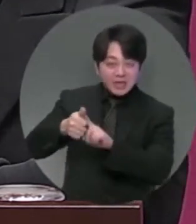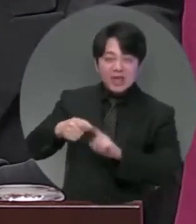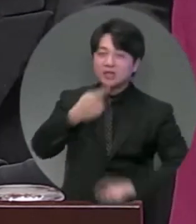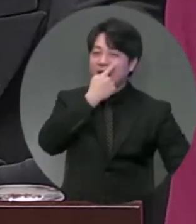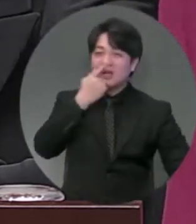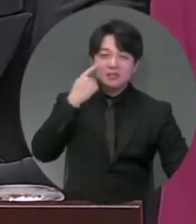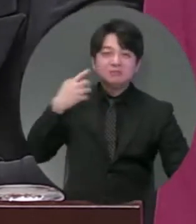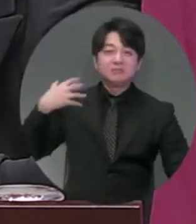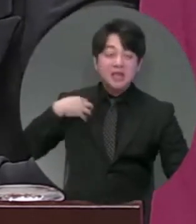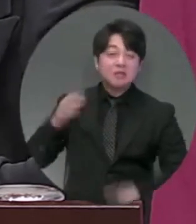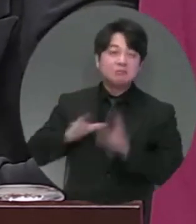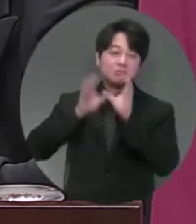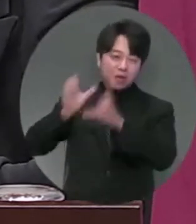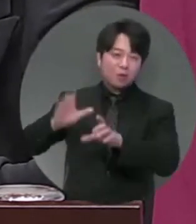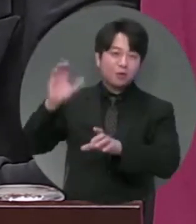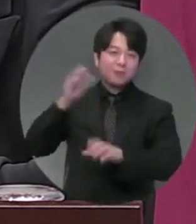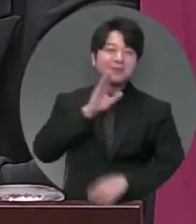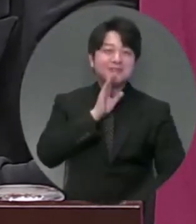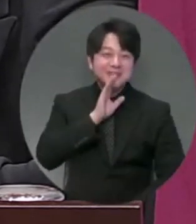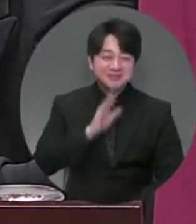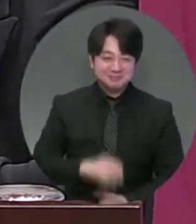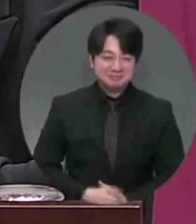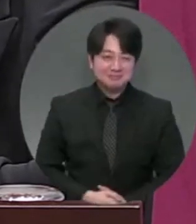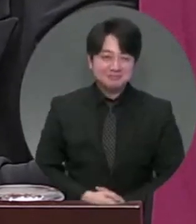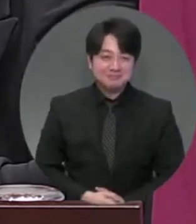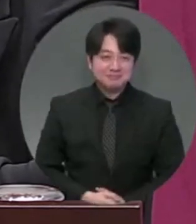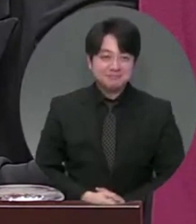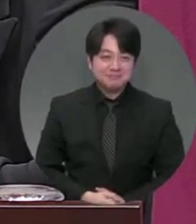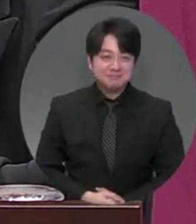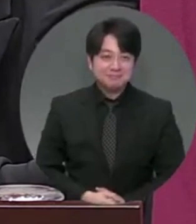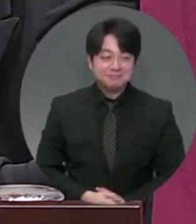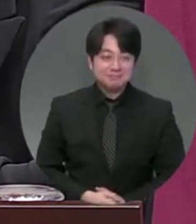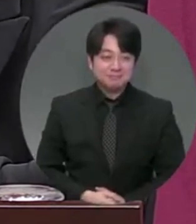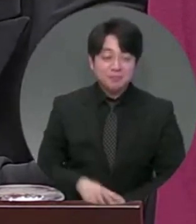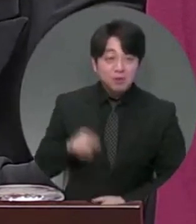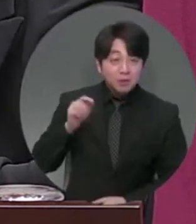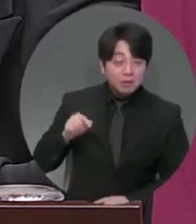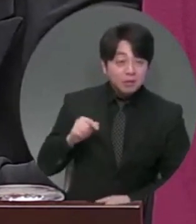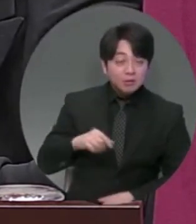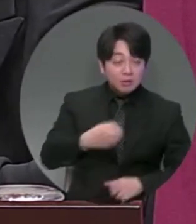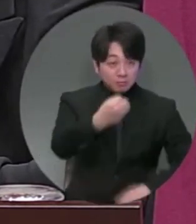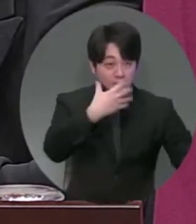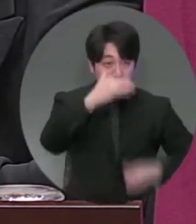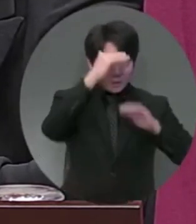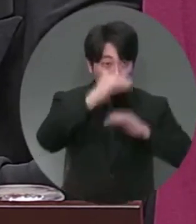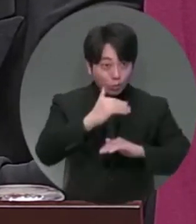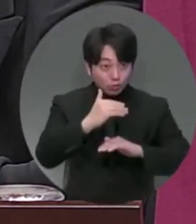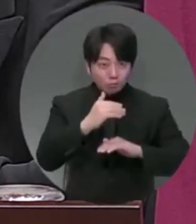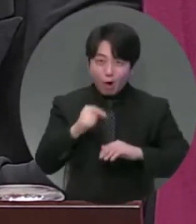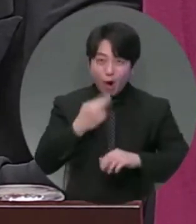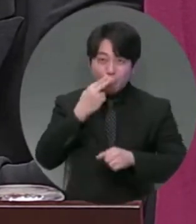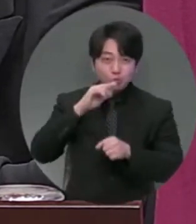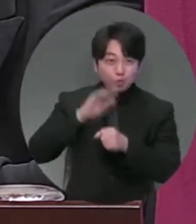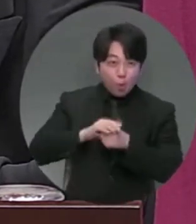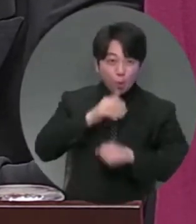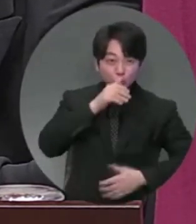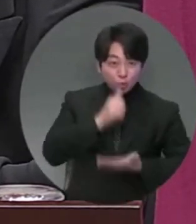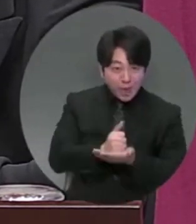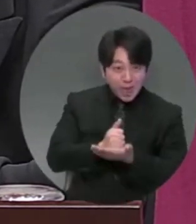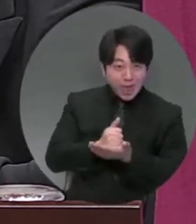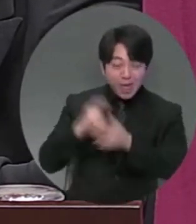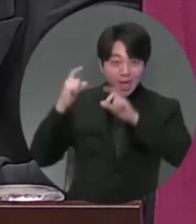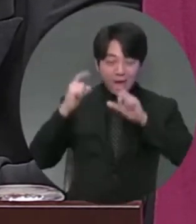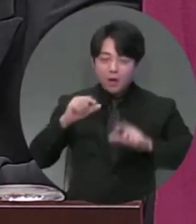어차피 무거여부가 이건 내심이기 때문에 무고죄로 기소되기도 쉽지 않을 겁니다이 구조가 굉장히 특수한